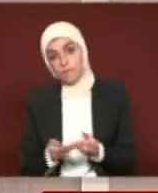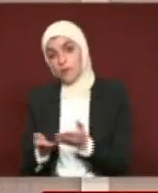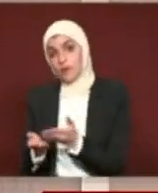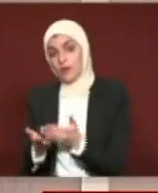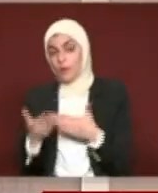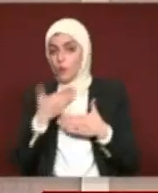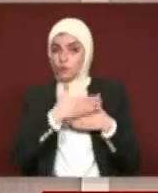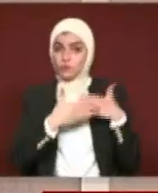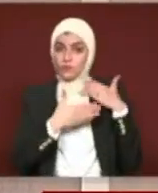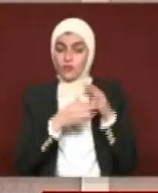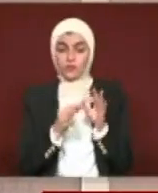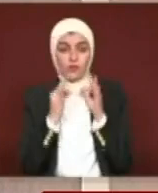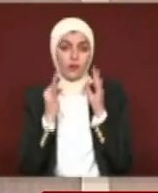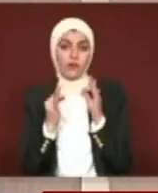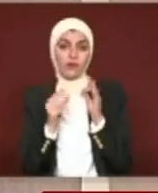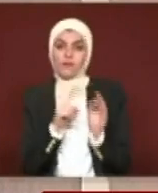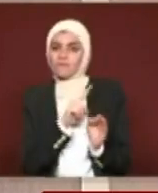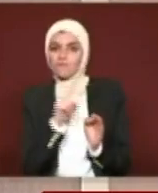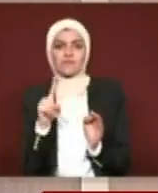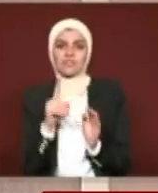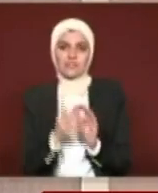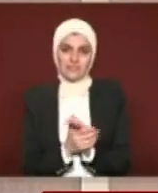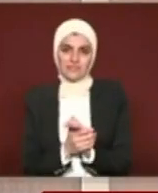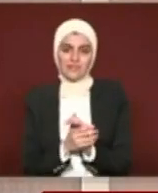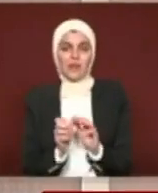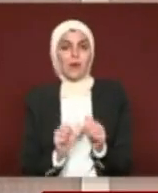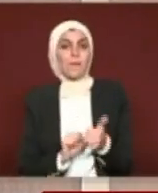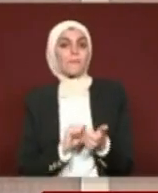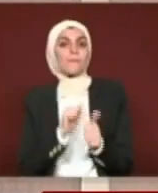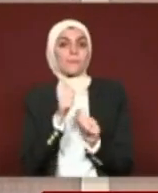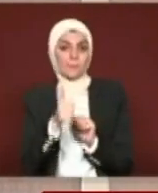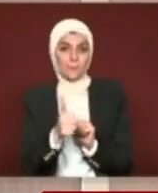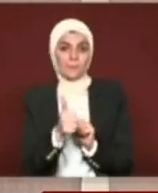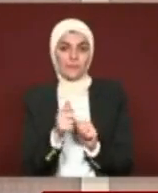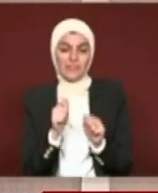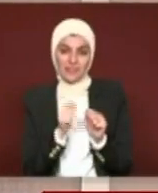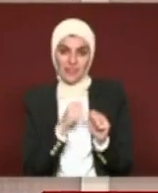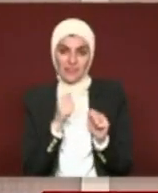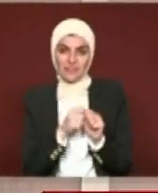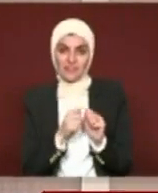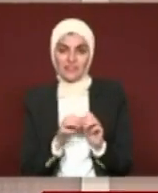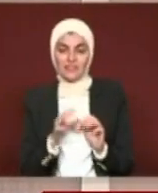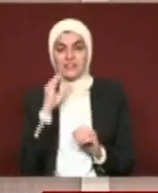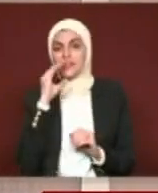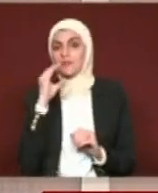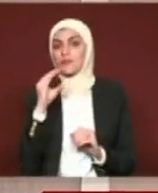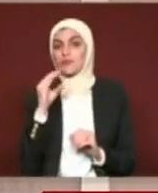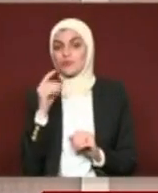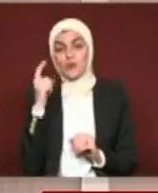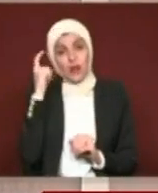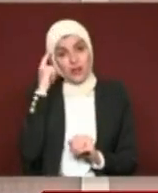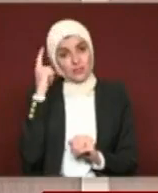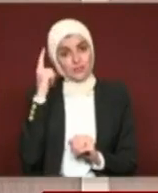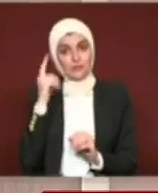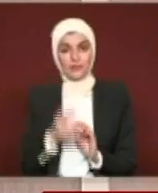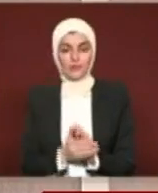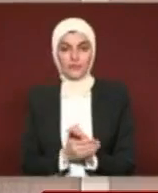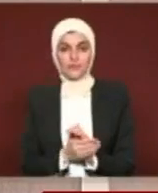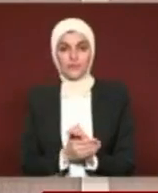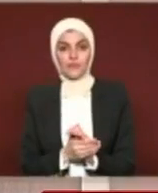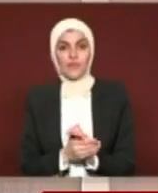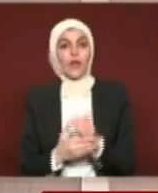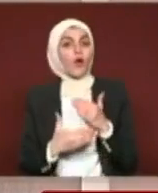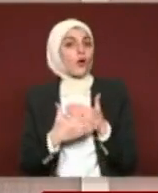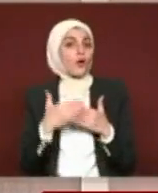للمجتمع، ولعل بداية الإصلاح هو الاعتراف بالوظيفة الدستورية للأحزاب القائمة على